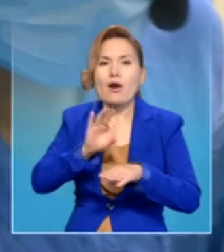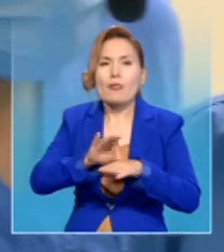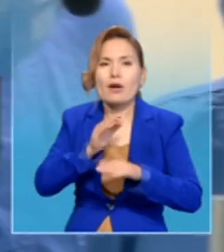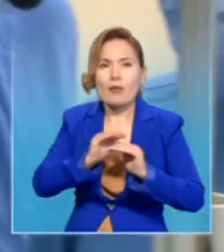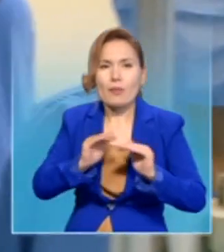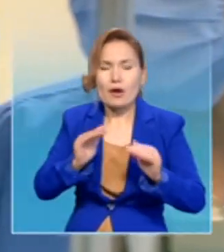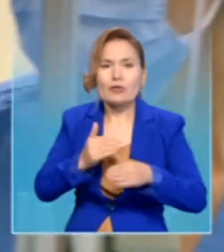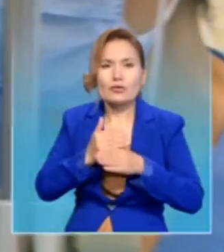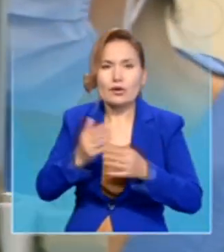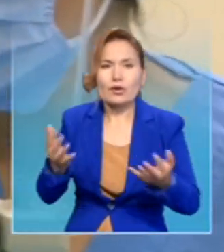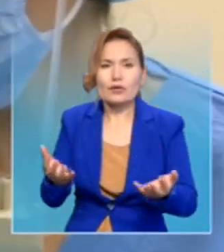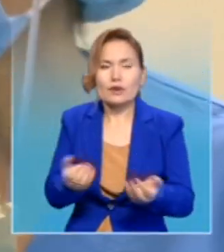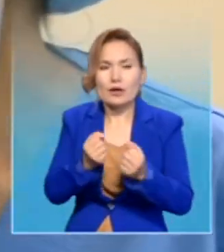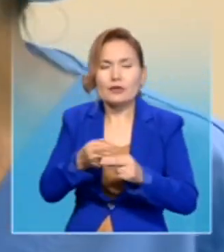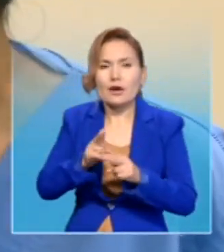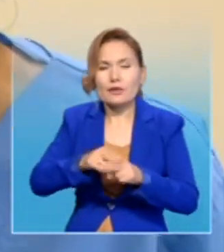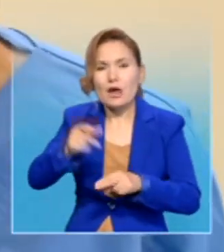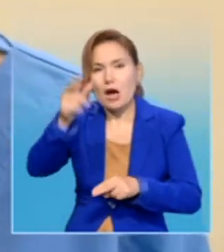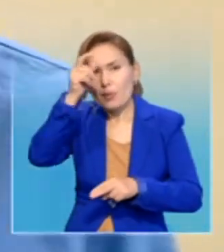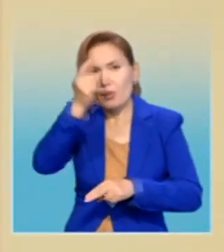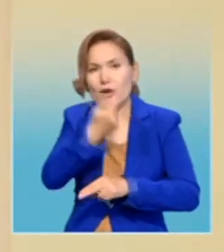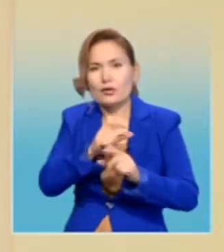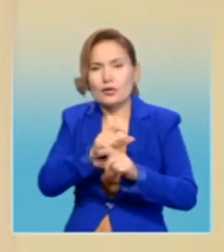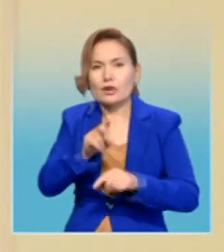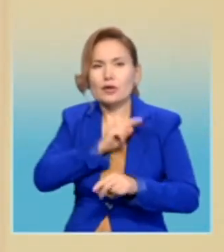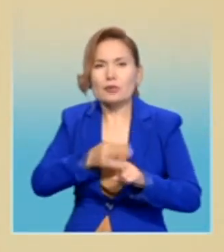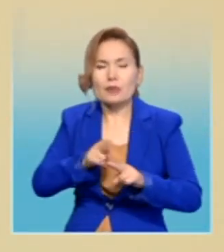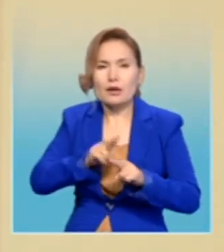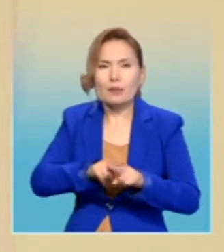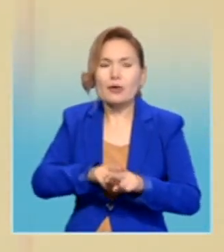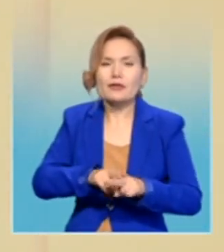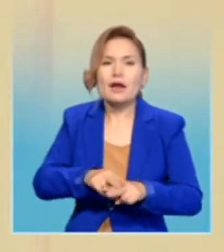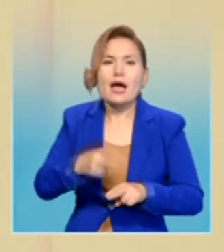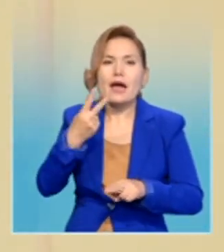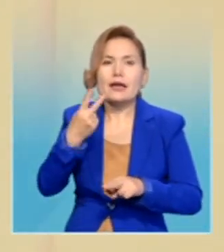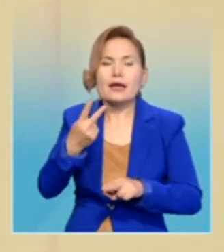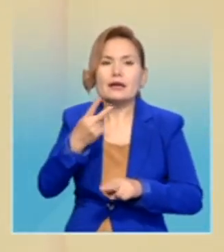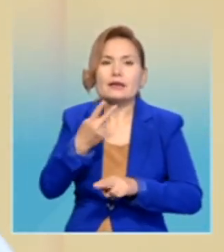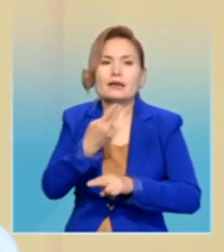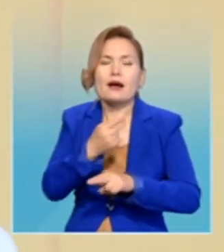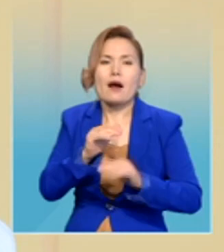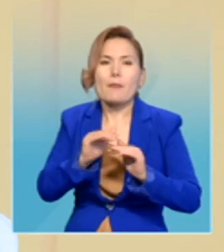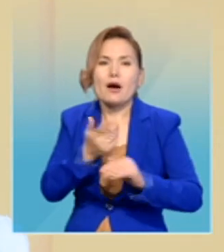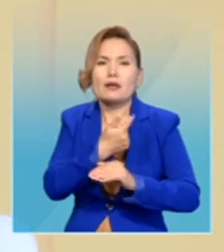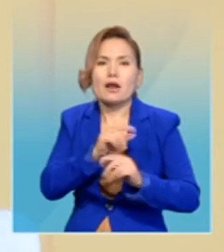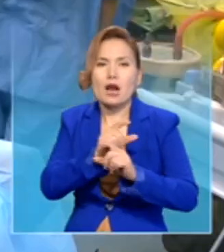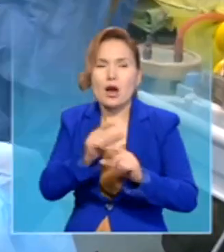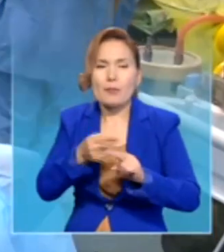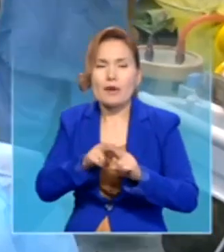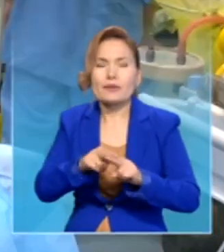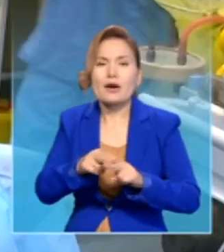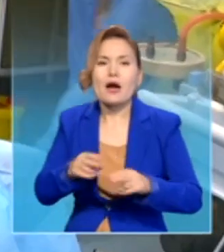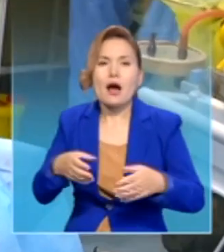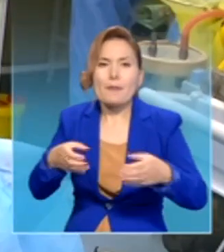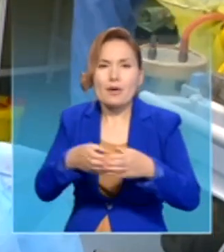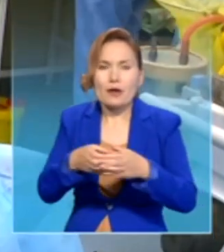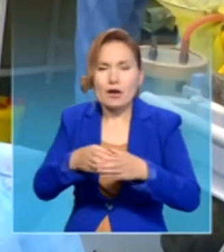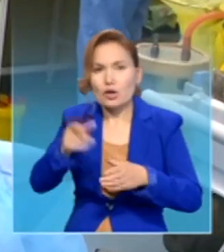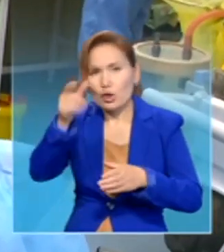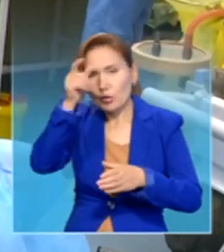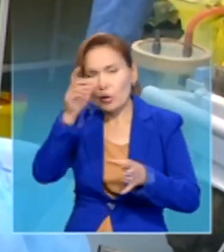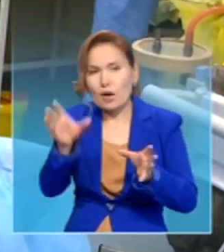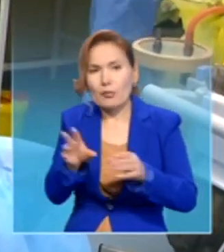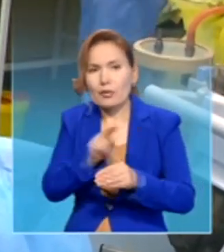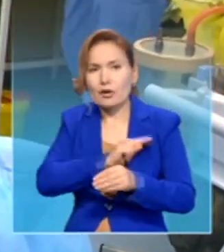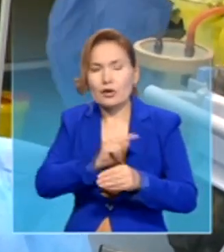маман. Бүгінде Стамбулдағы клиникада жұмыс істейді. Жыл басында екінші балалар ауруханасы осы медициналық мекеме мен меморандумға